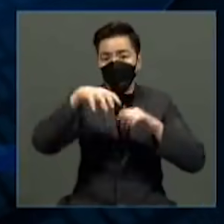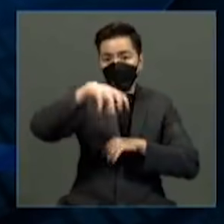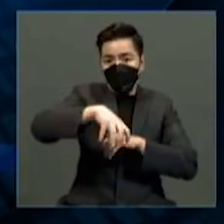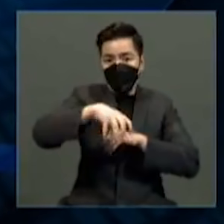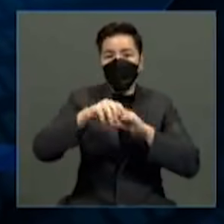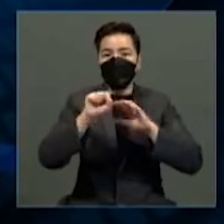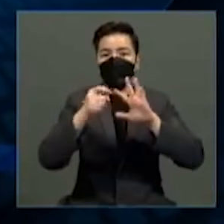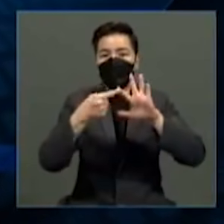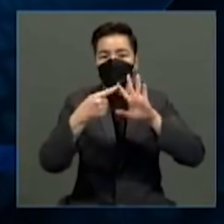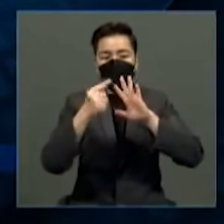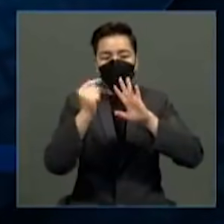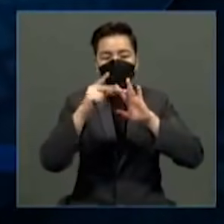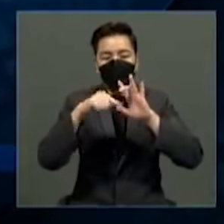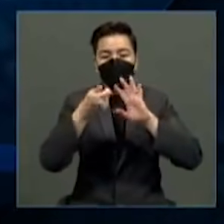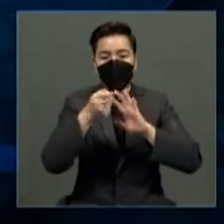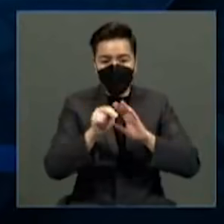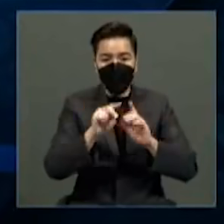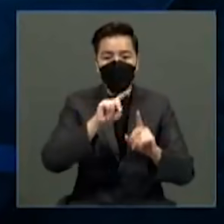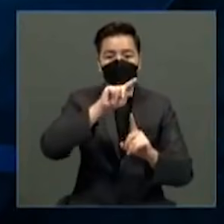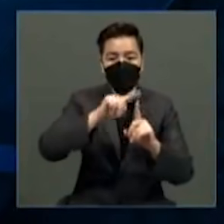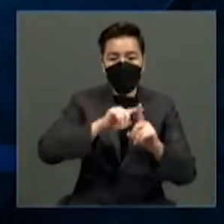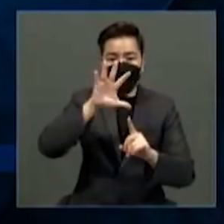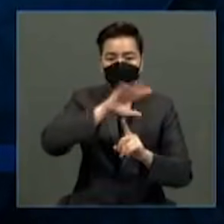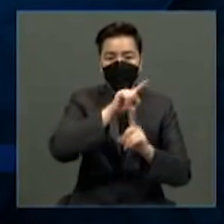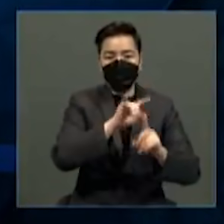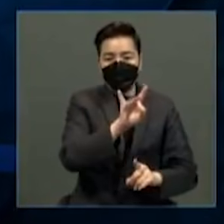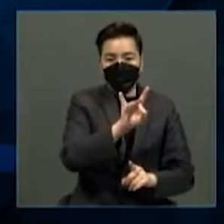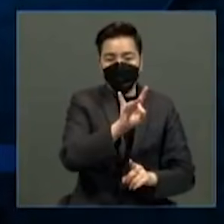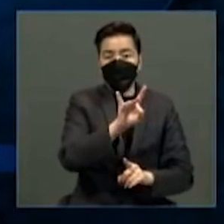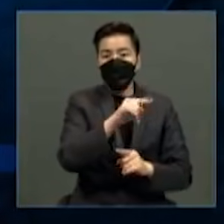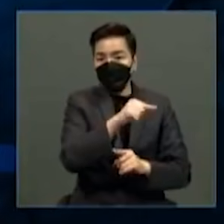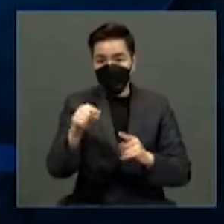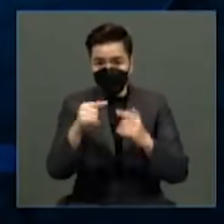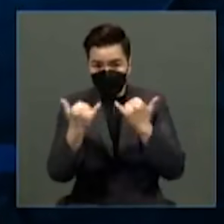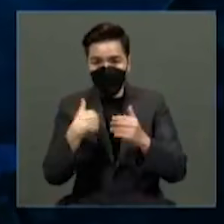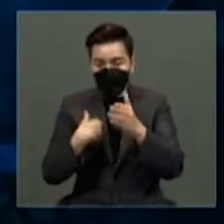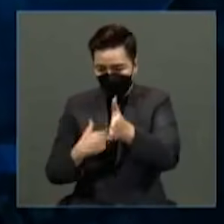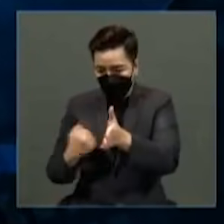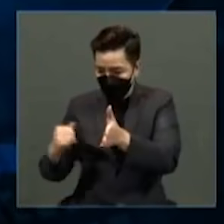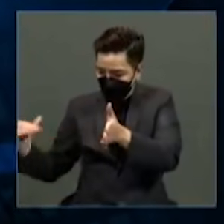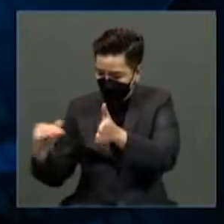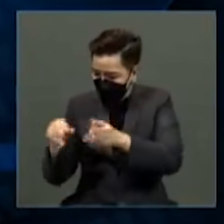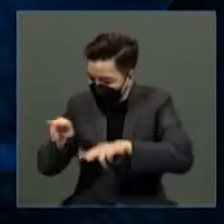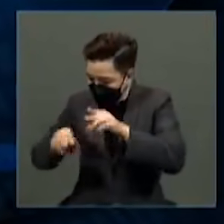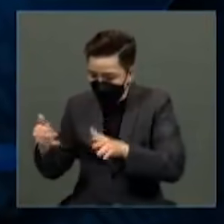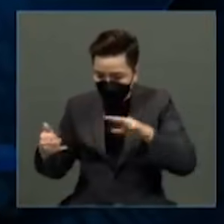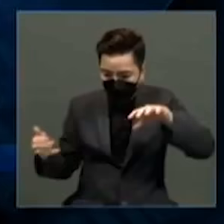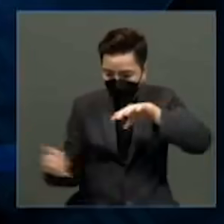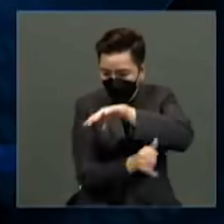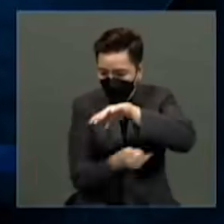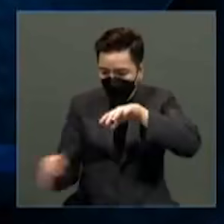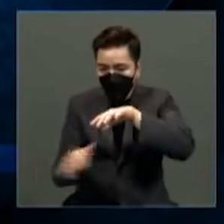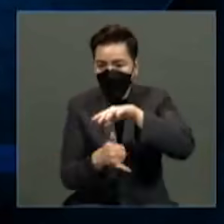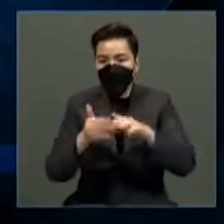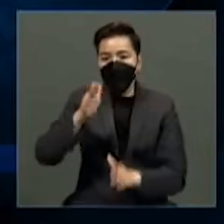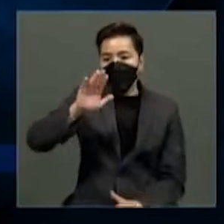งแต่วันที่8พฤษภาคม64จนถึงขณะนี้มีการตั้งด่านตรวจเพื่อกำกัดควบคุมการเข้าออกโดยเฉพาะที่หมู่4หมู่